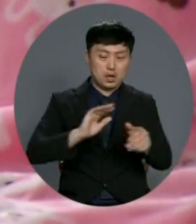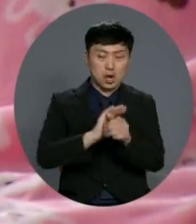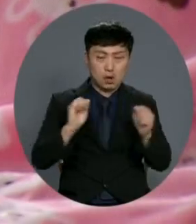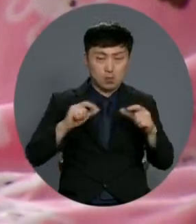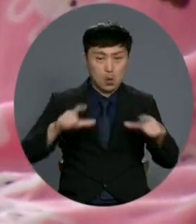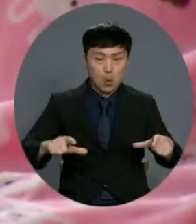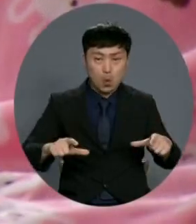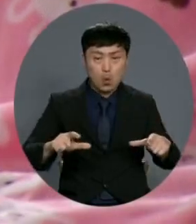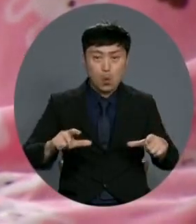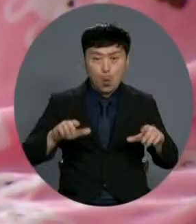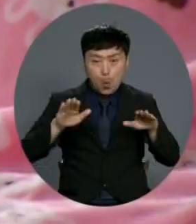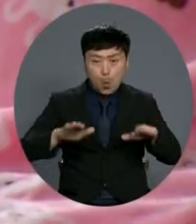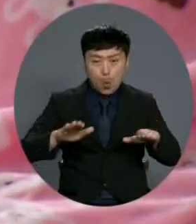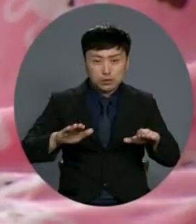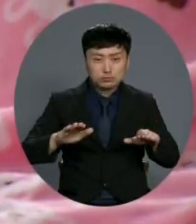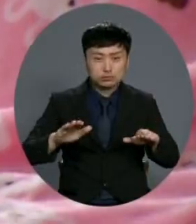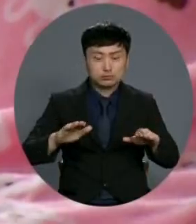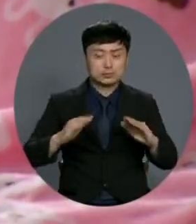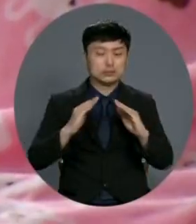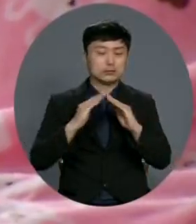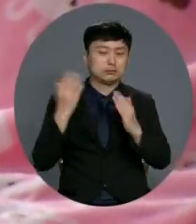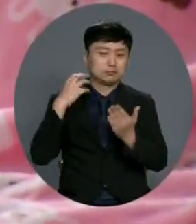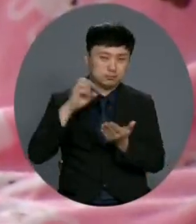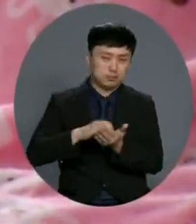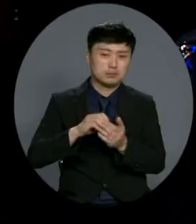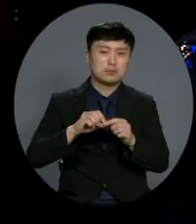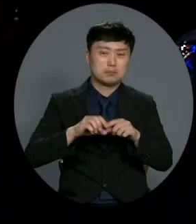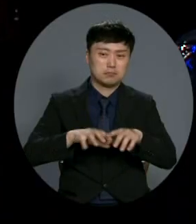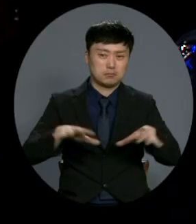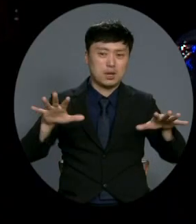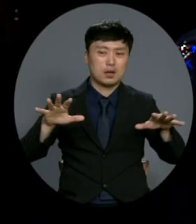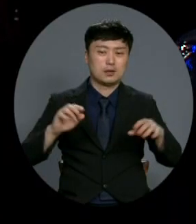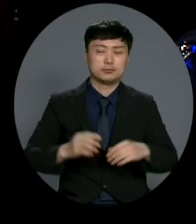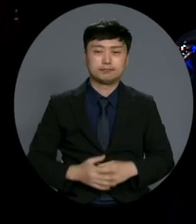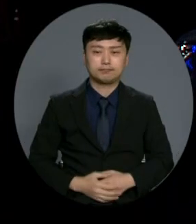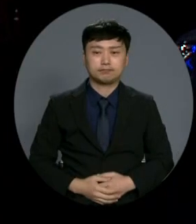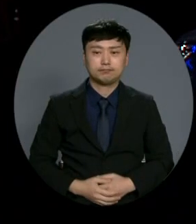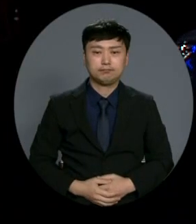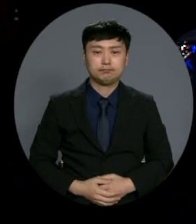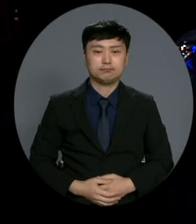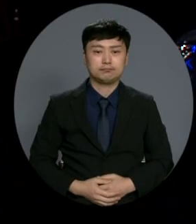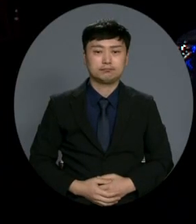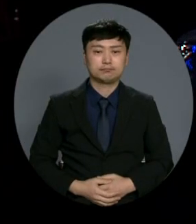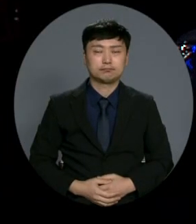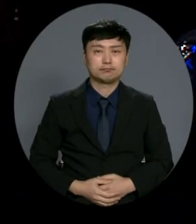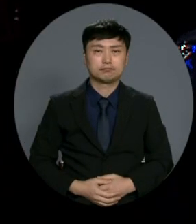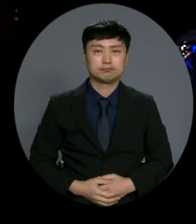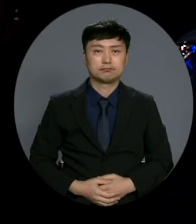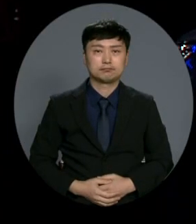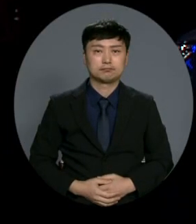오늘 중 대부분 주민이 귀가할 예정이라고 밝혔습니다. MBC 뉴스 김경철입니다.